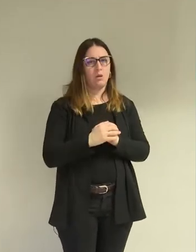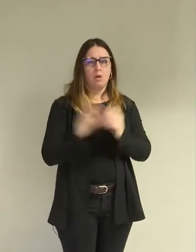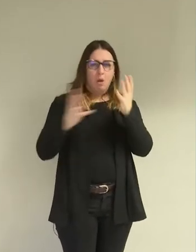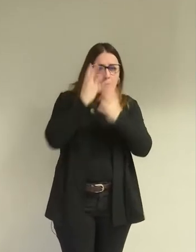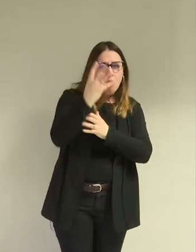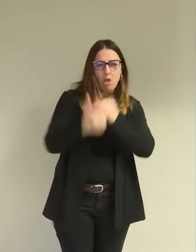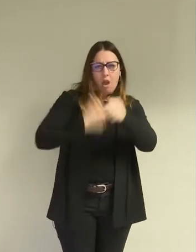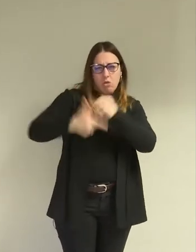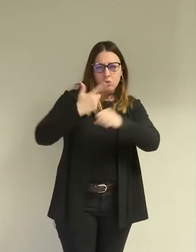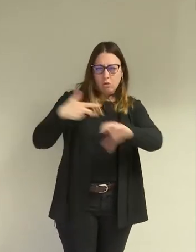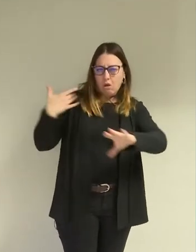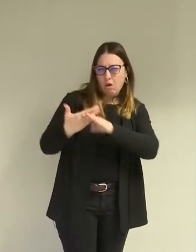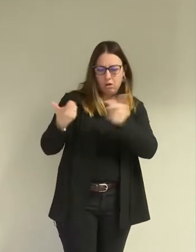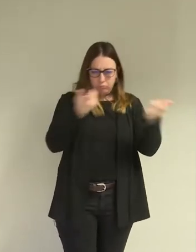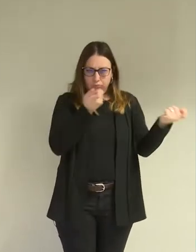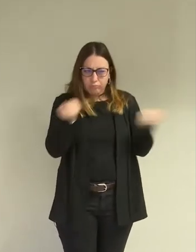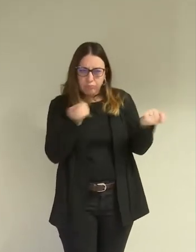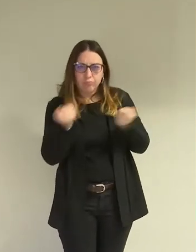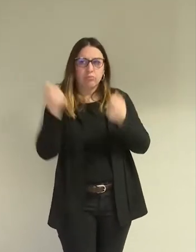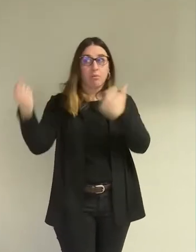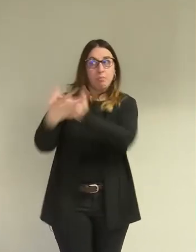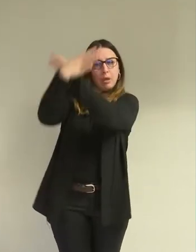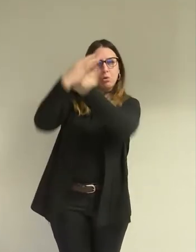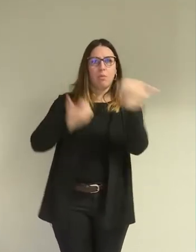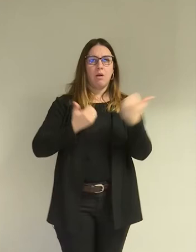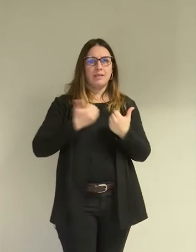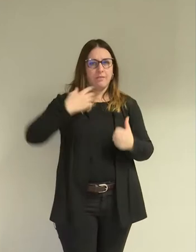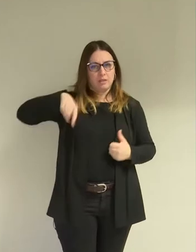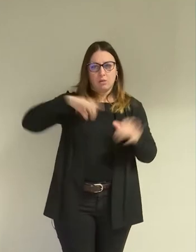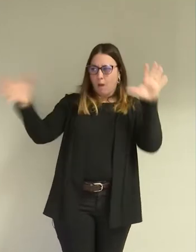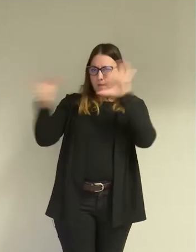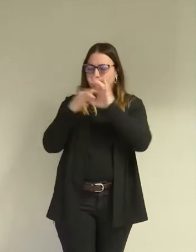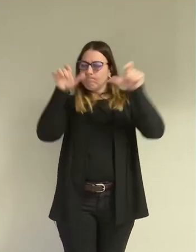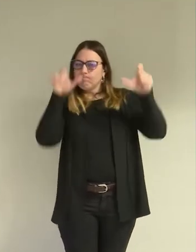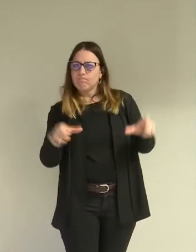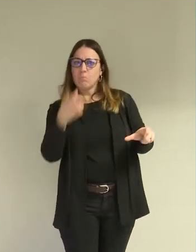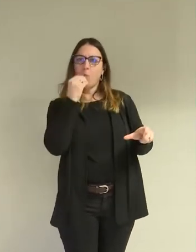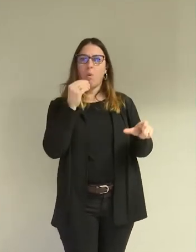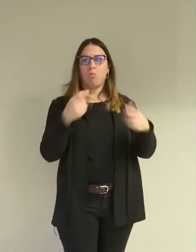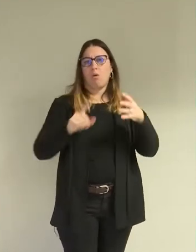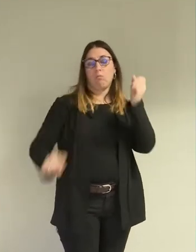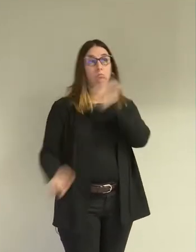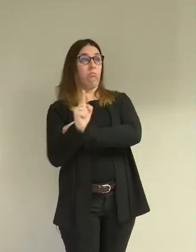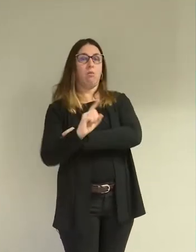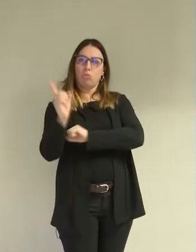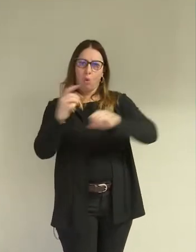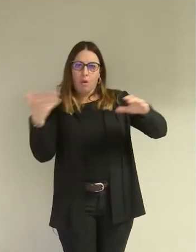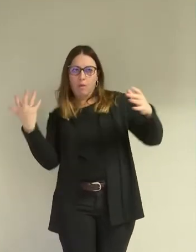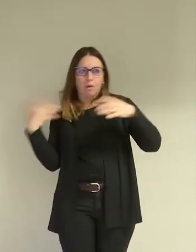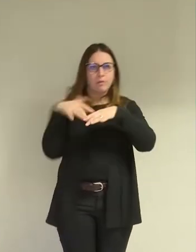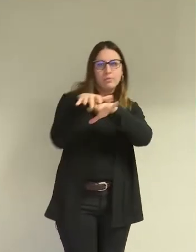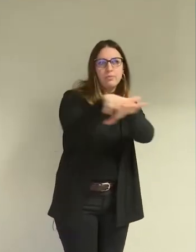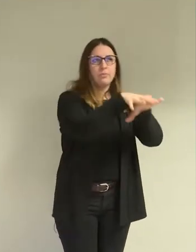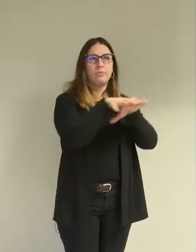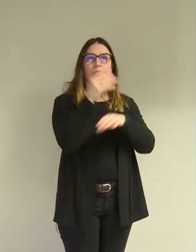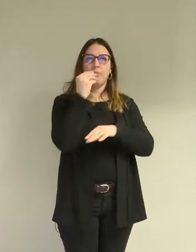années activement par les services de la ville et la métropole notamment pour veiller à sa bonne intégration dans le quartier un projet qui a fait face à des